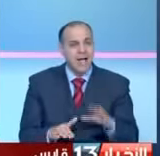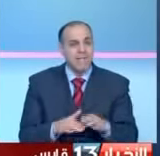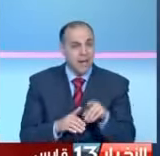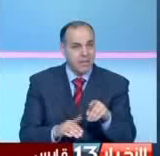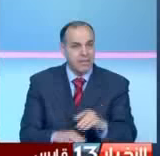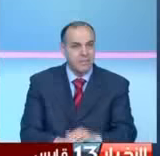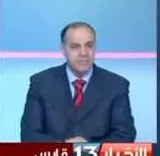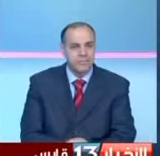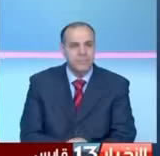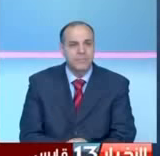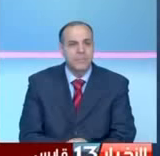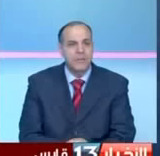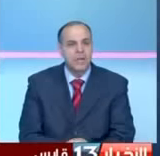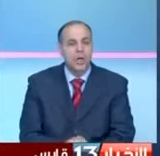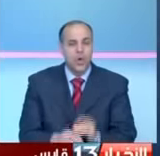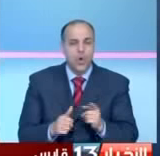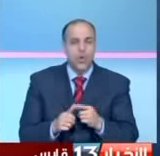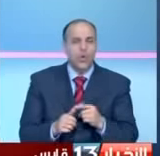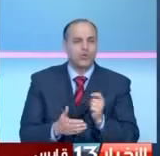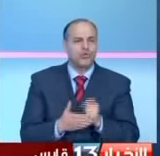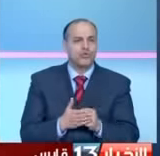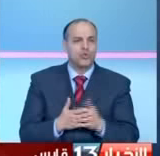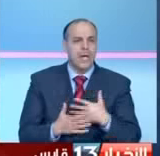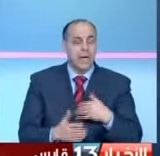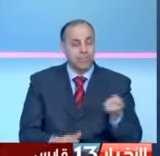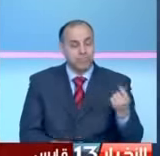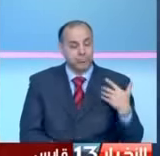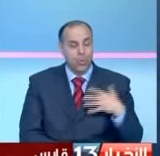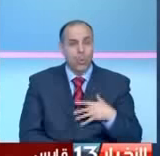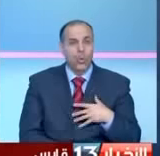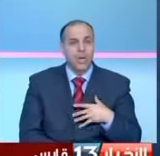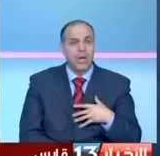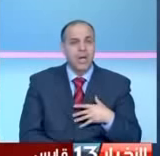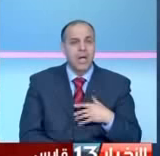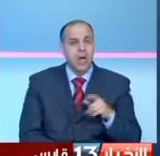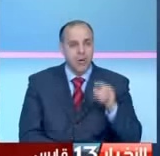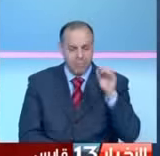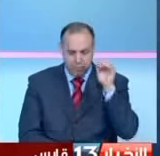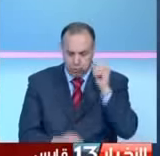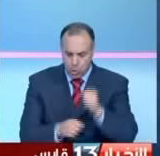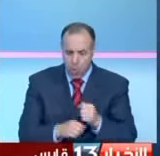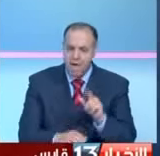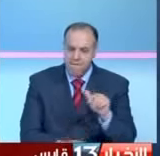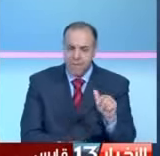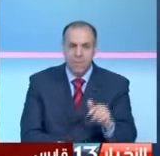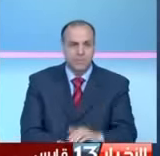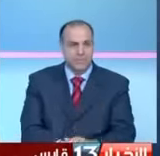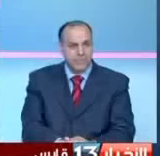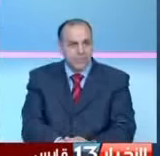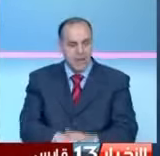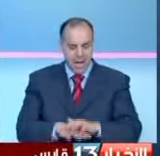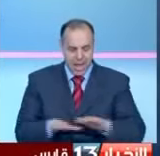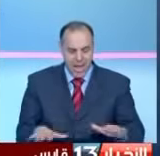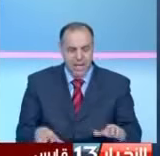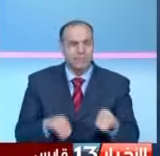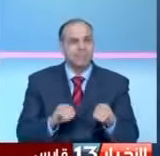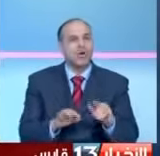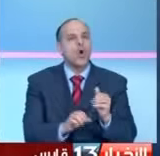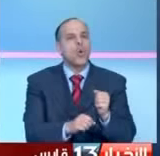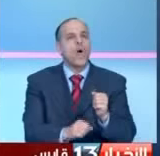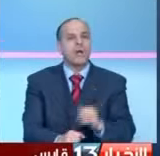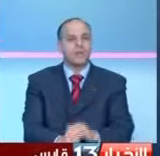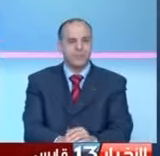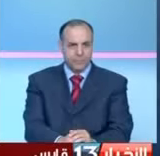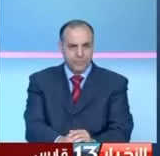هذه. المواد الاوليه غاليه شويه، اما موجوده في ولايه القيروان، لان الحايك اصله من القروان، دونك الحايك